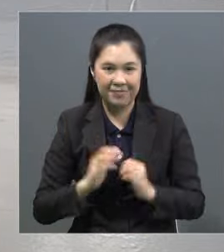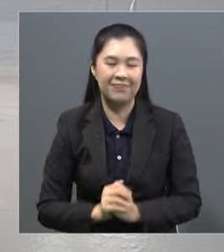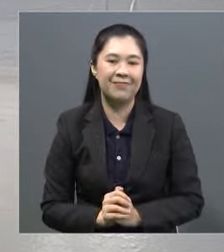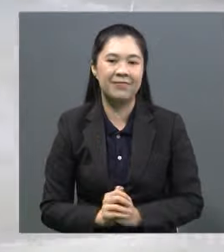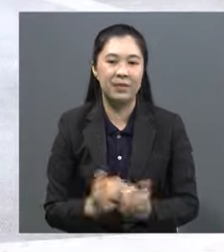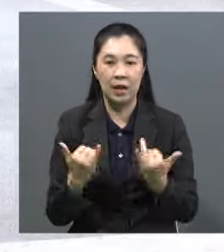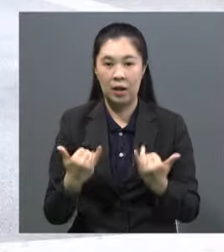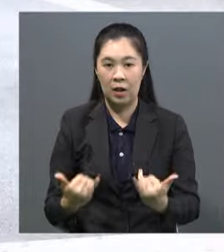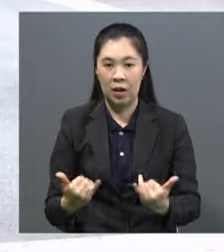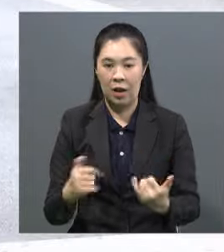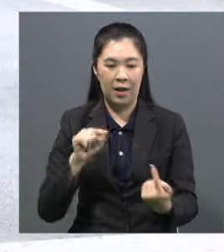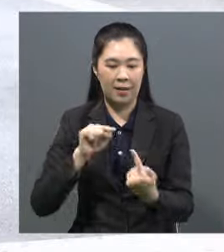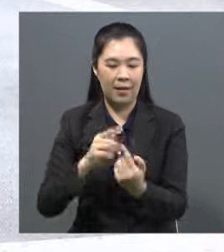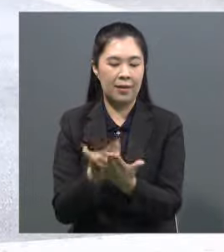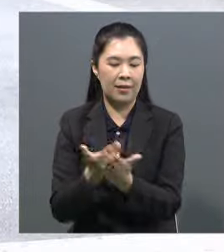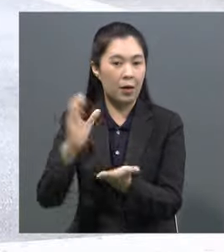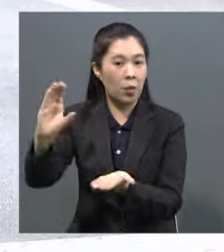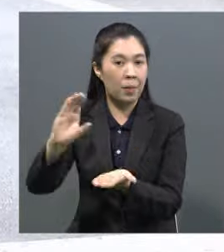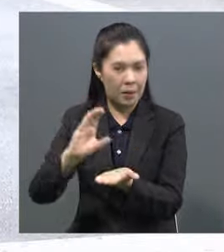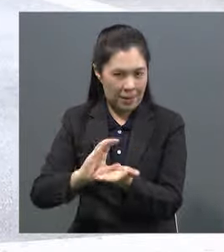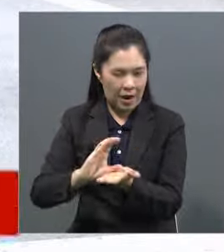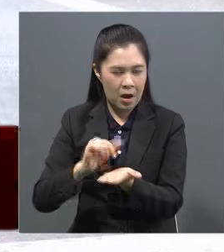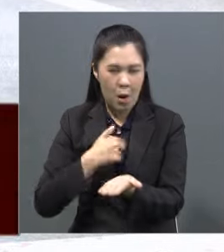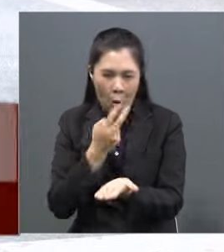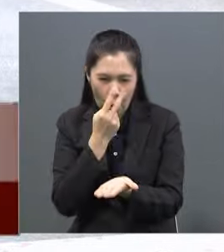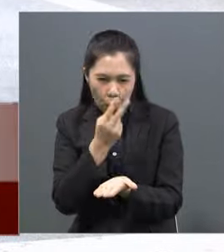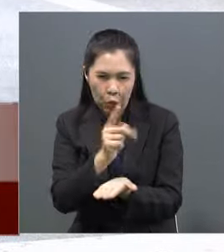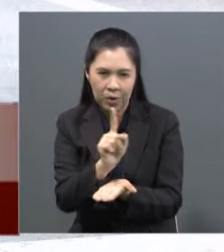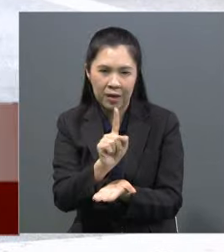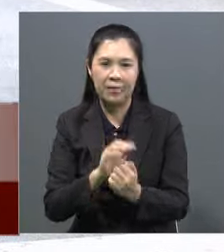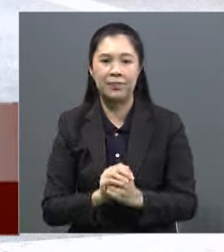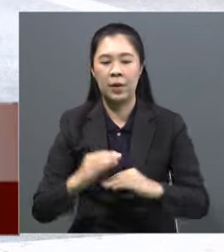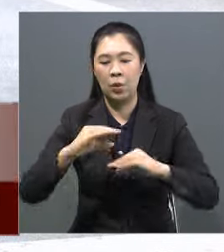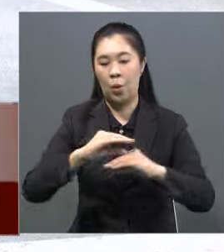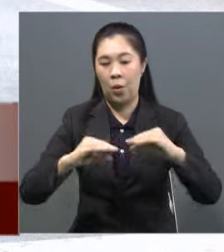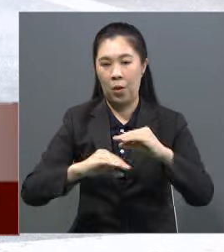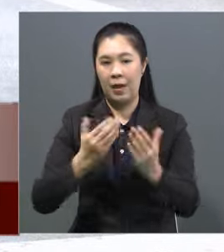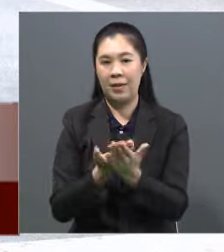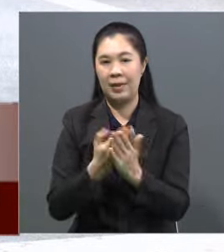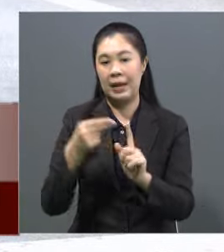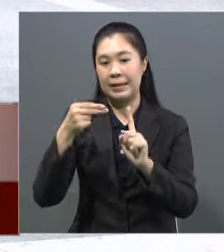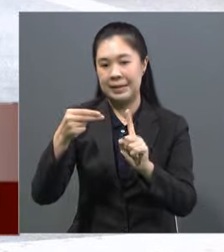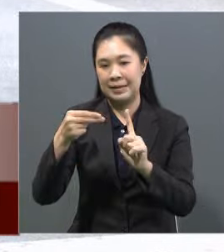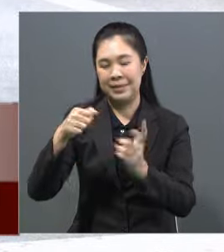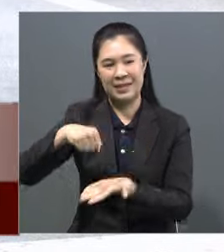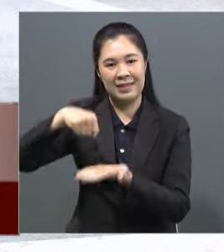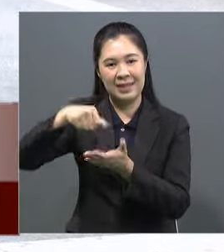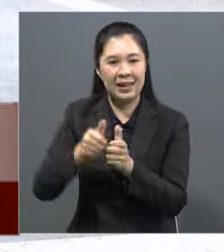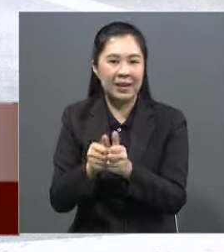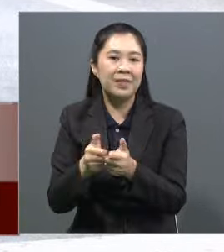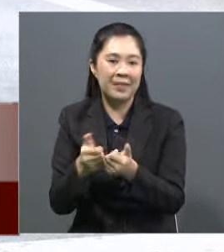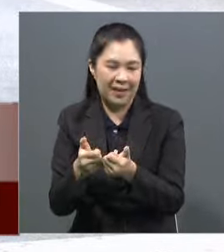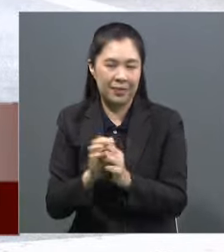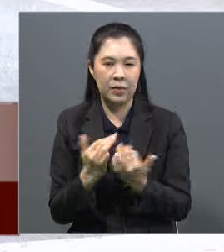ากประเด็นในเรื่องของงบประมาณแล้วนะคะเรายังคงต้องติดตามกันต่อค่ะกับโครงการเติมเงิน 10,000 บาทผ่านดิจิตอลวอลเล็ตที่วันนี้เ